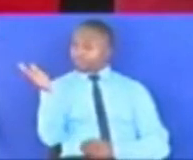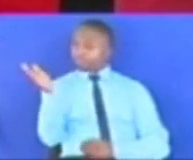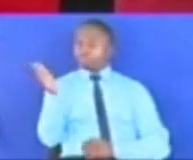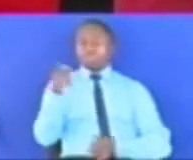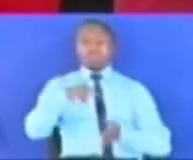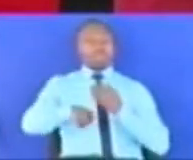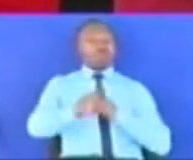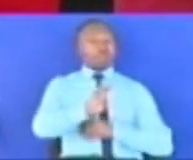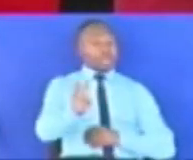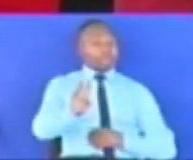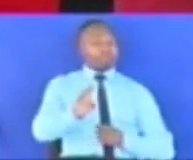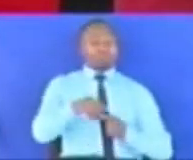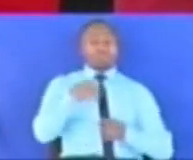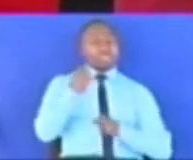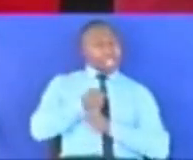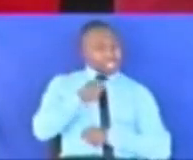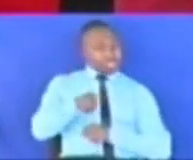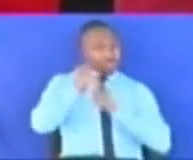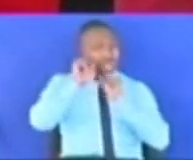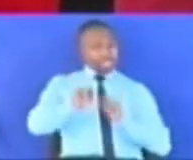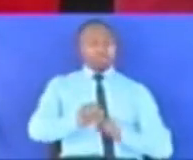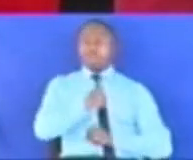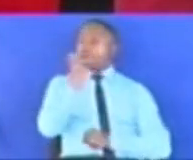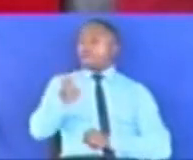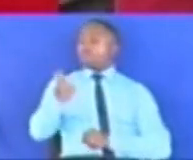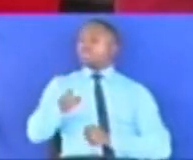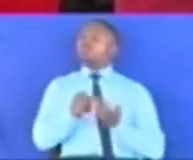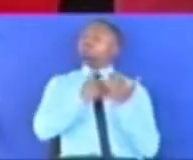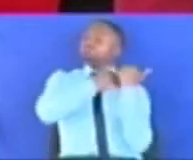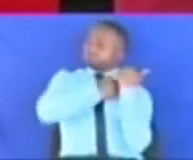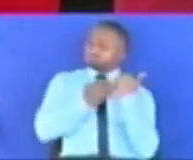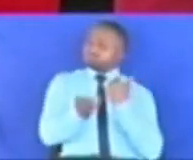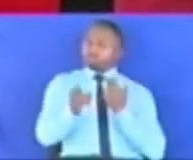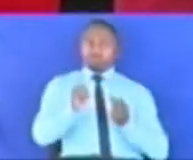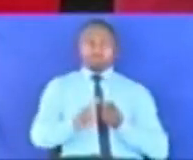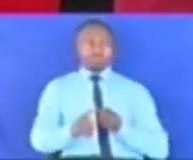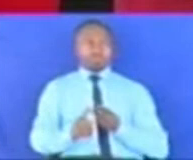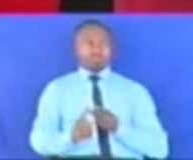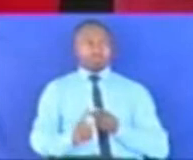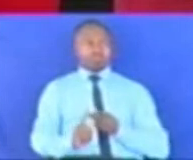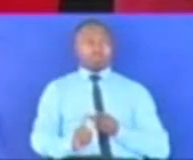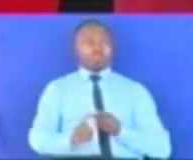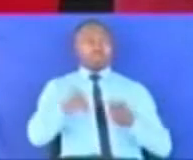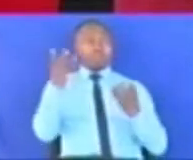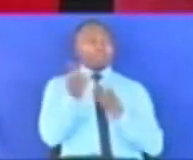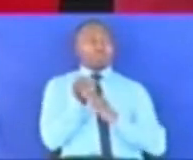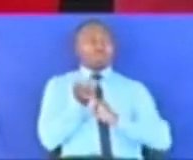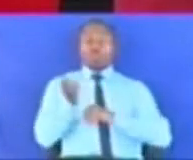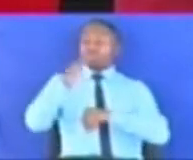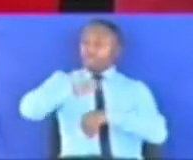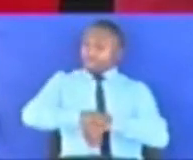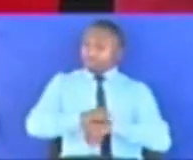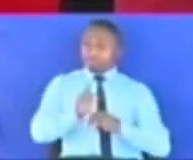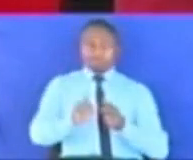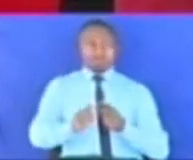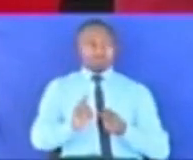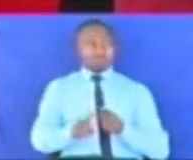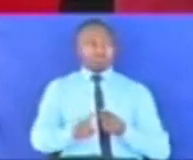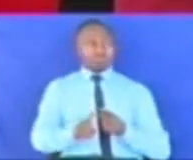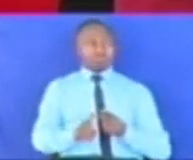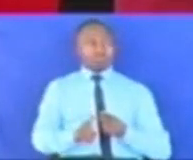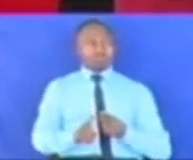Kwenye wilaya kazi hiyo lazima ifanywe na halmashauri zetu, wakiwemo wataalamu